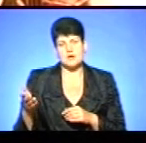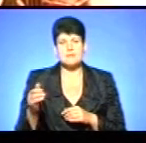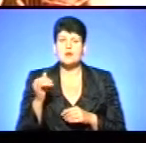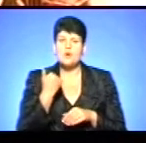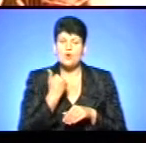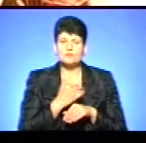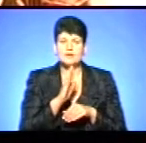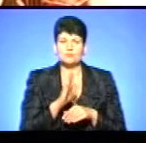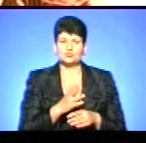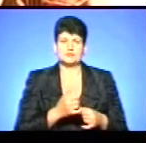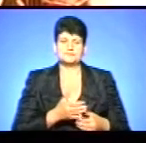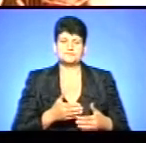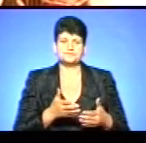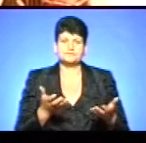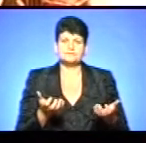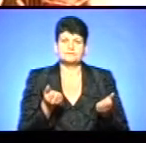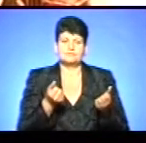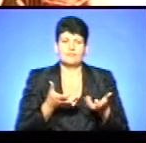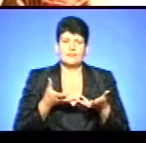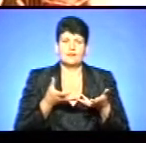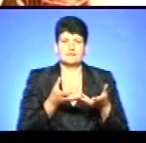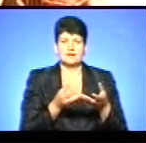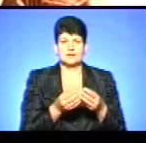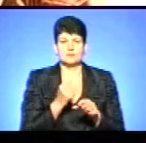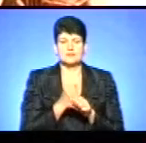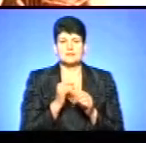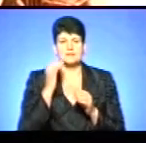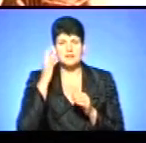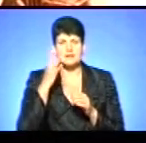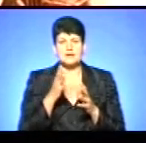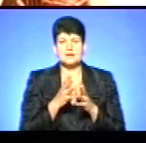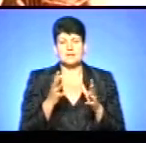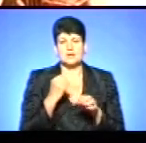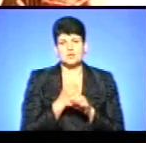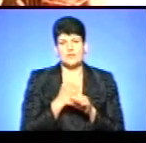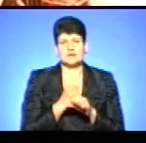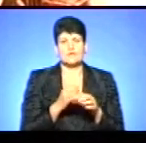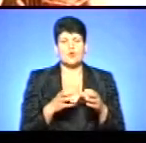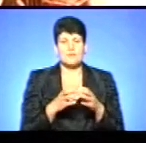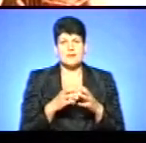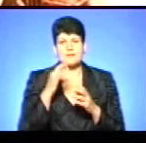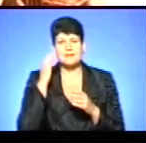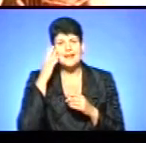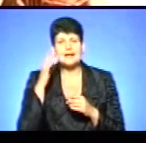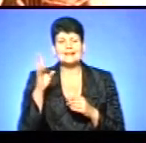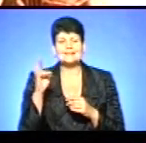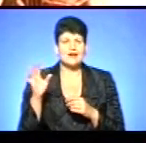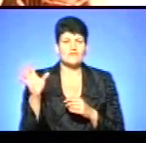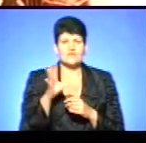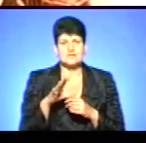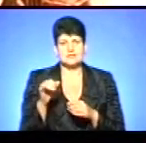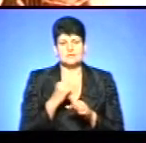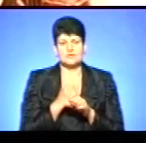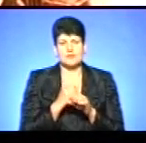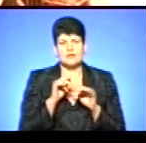головне, буде мотивувати. Мотивувати мріяти, втілювати свої мрії і, основне, працювати в команді. «Мрія на всіх», так називалася ця акція, це чудові